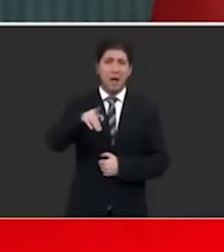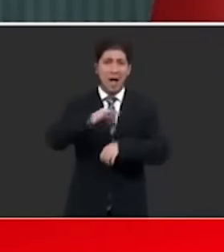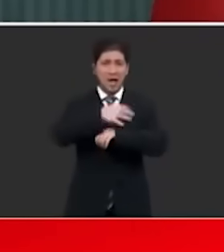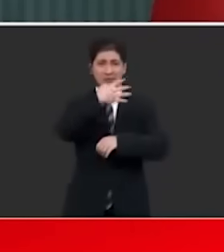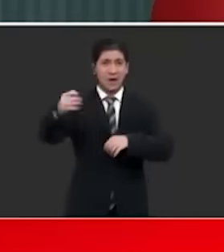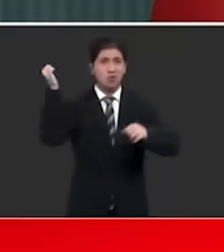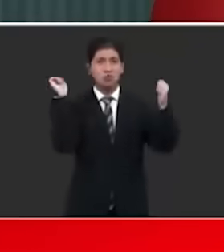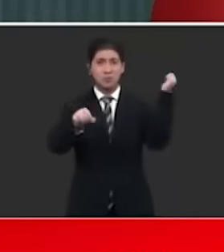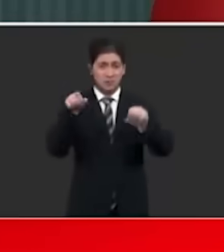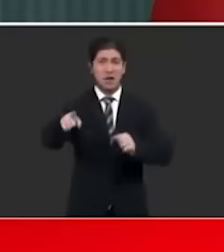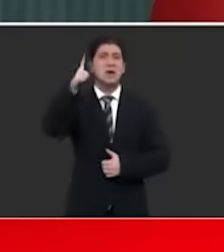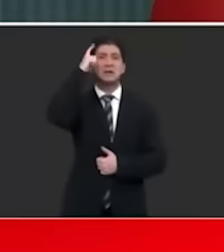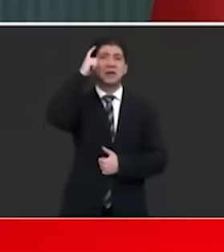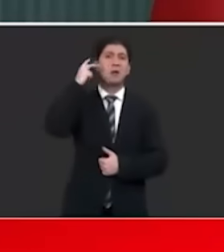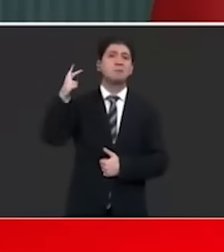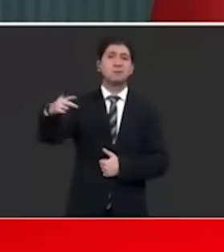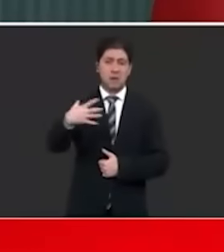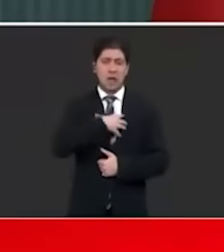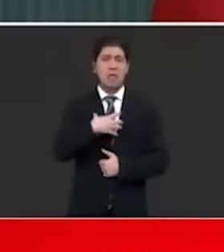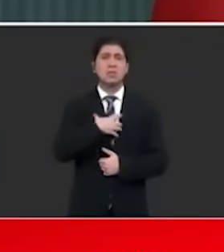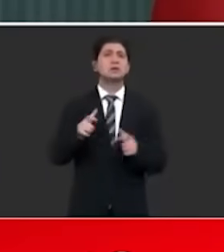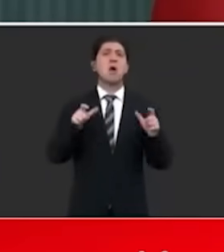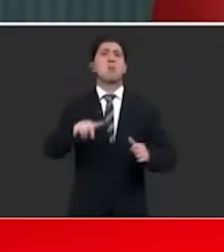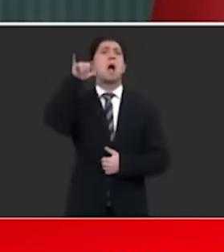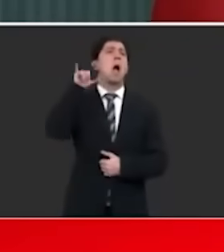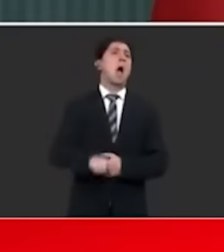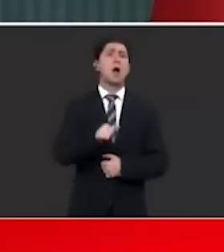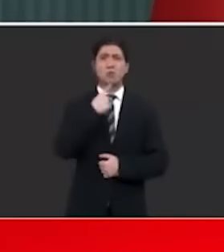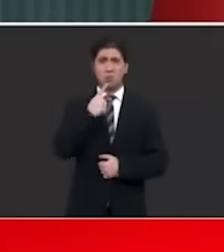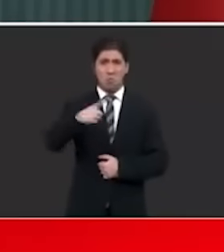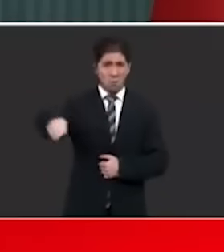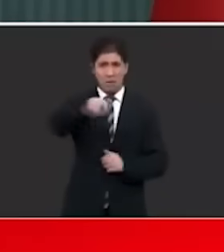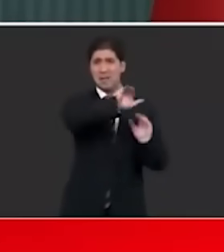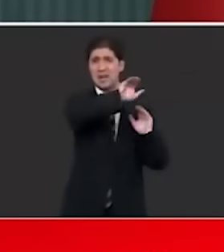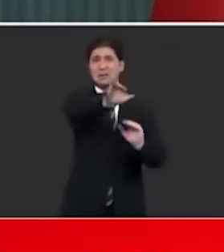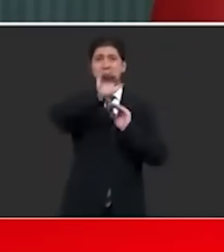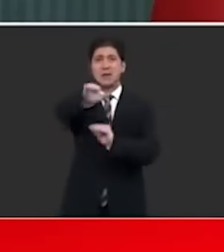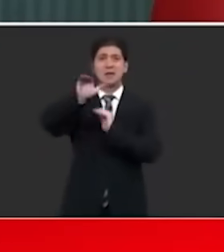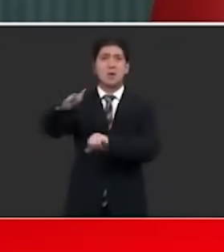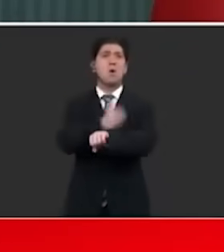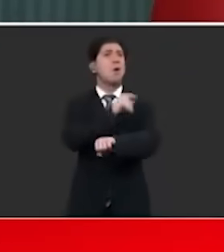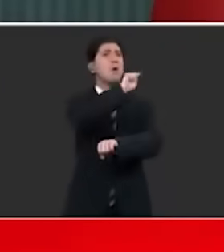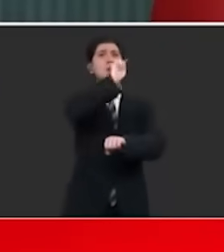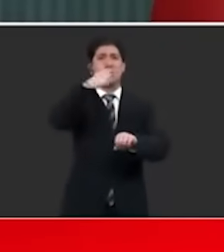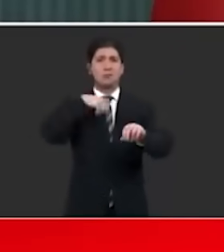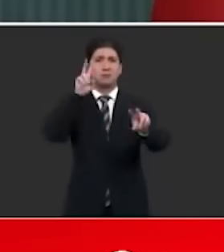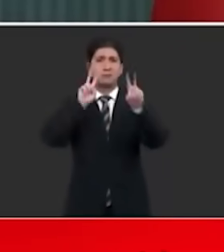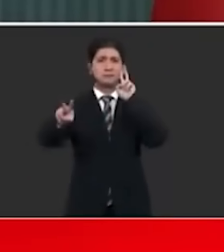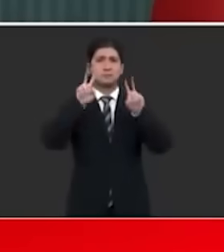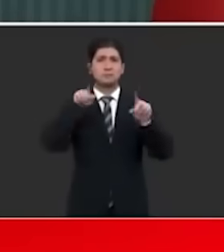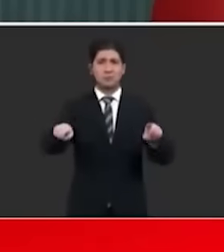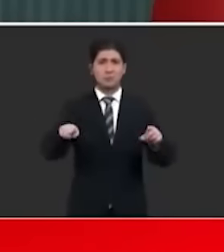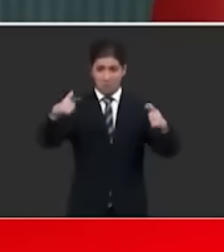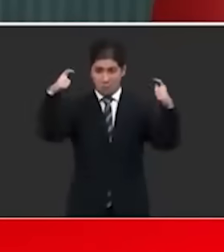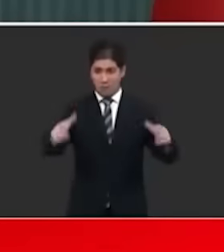saldırılarına İsrail'in kendini savunma hakkı diyerek destek veren ülkeler gördük. Bu iklimde